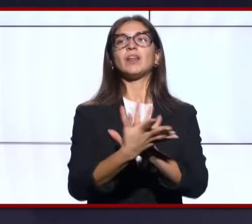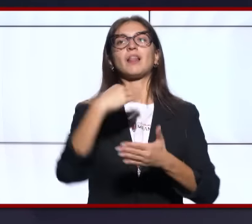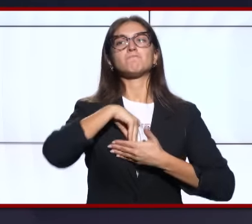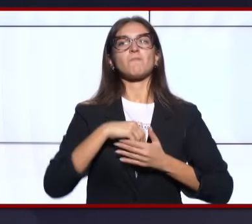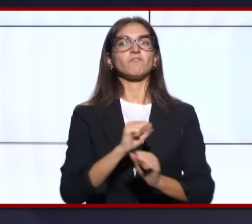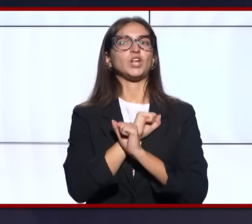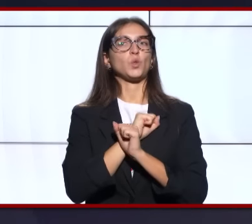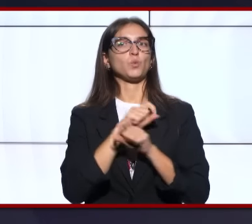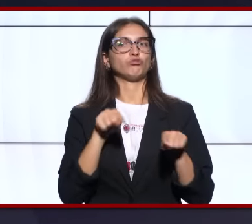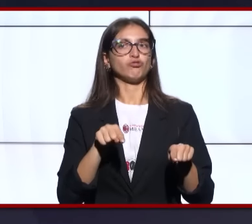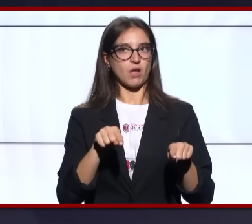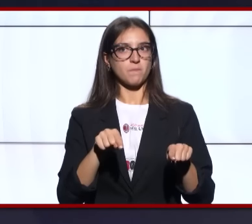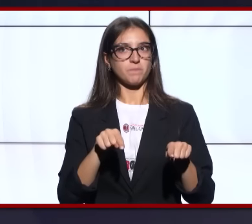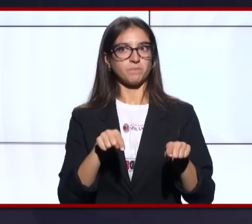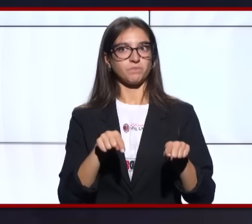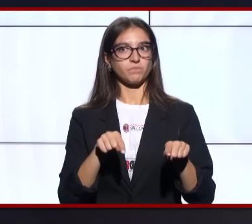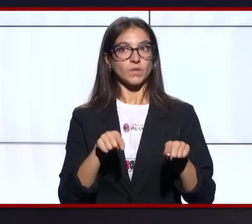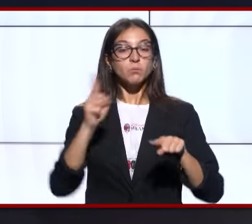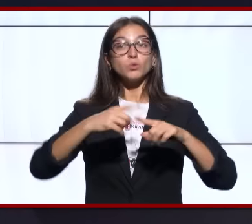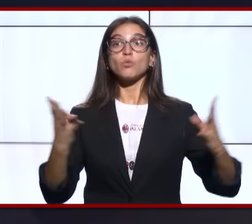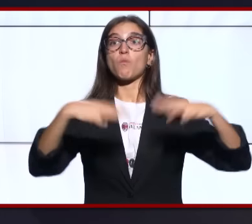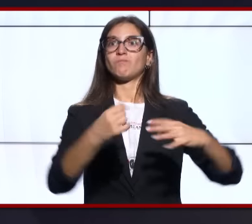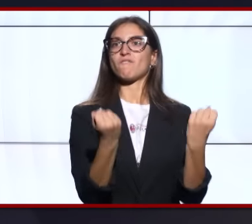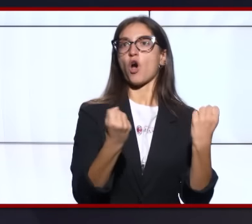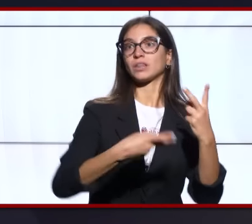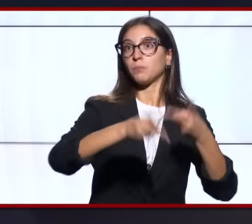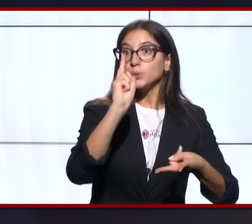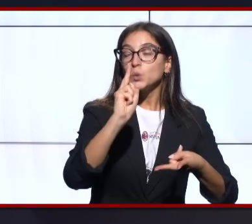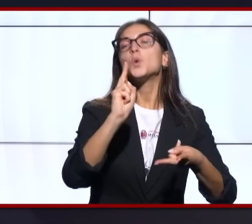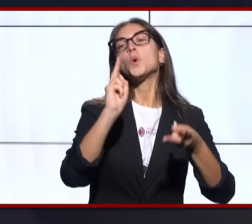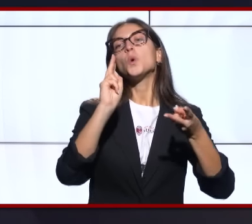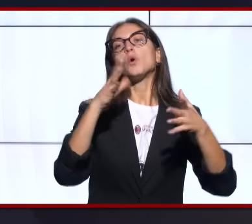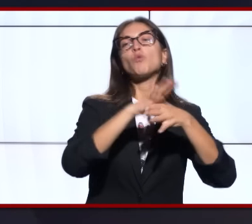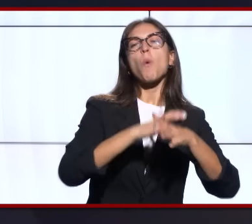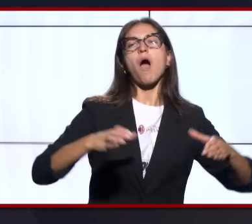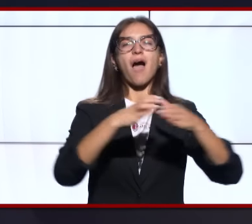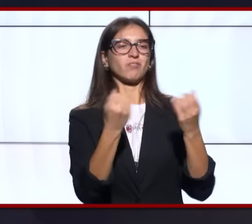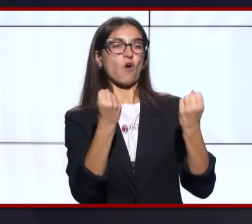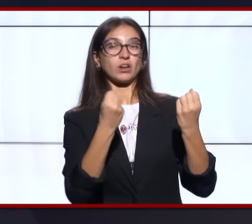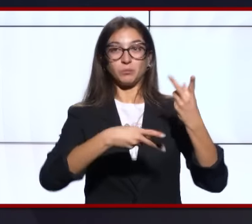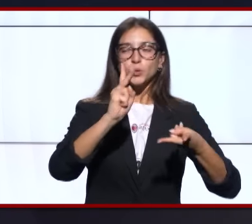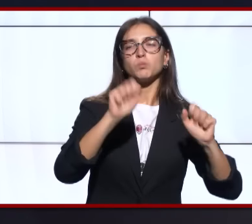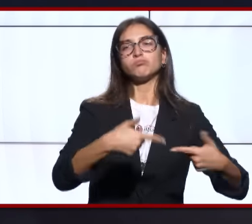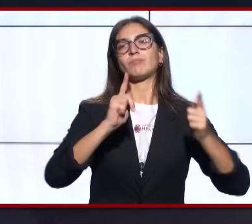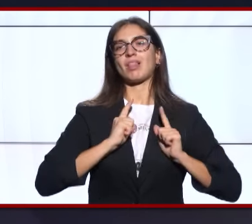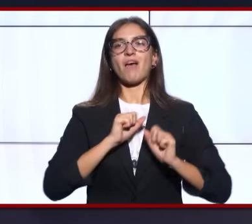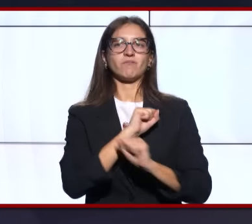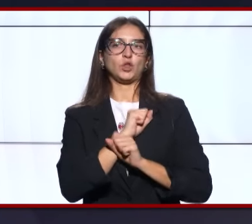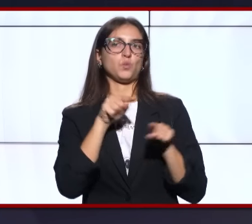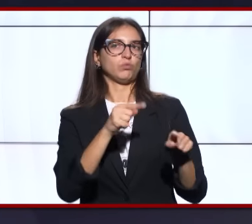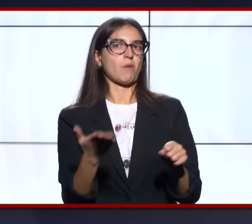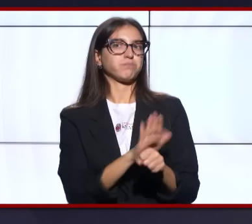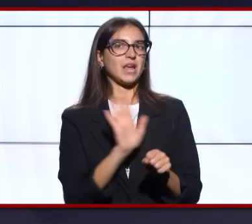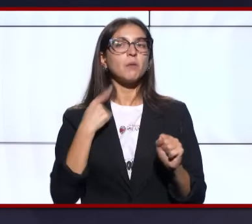contro le le squadre più più forte ma penso che la crescita di una